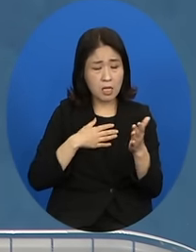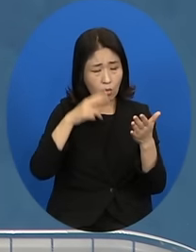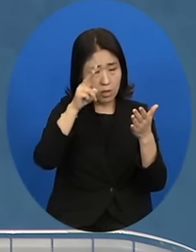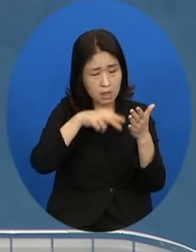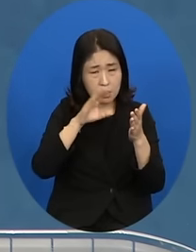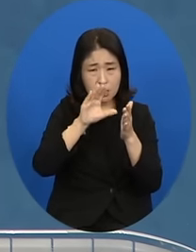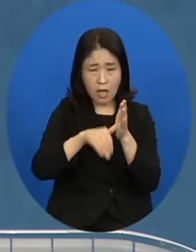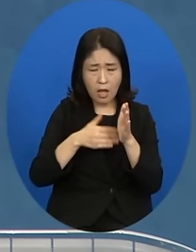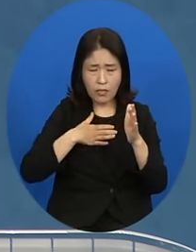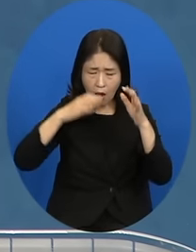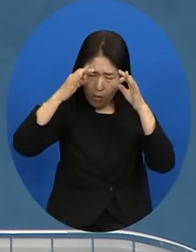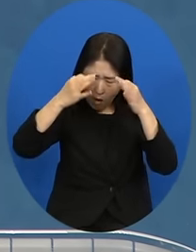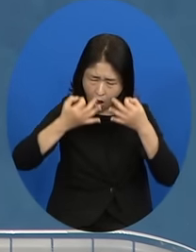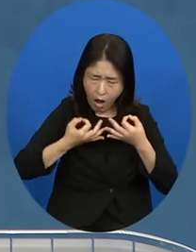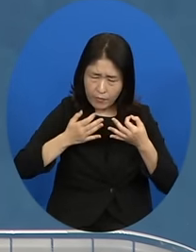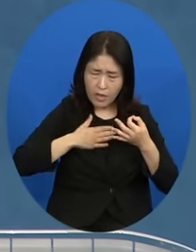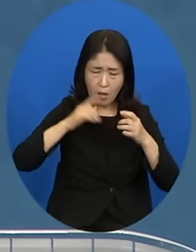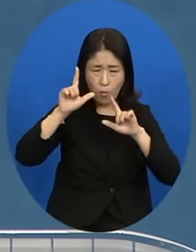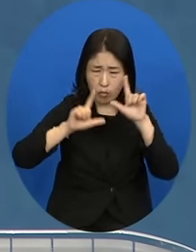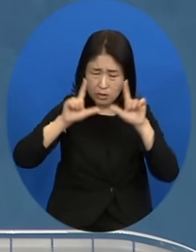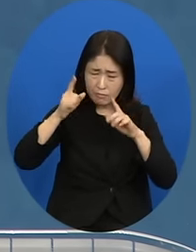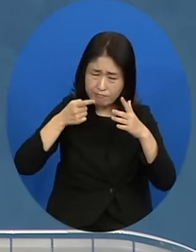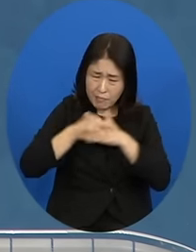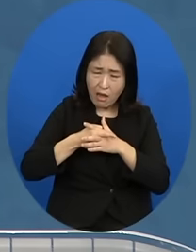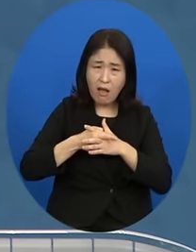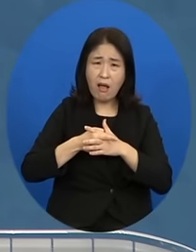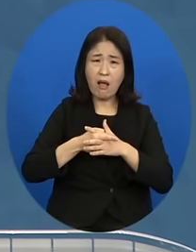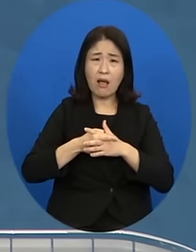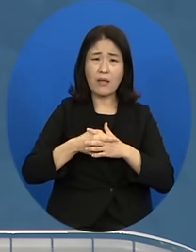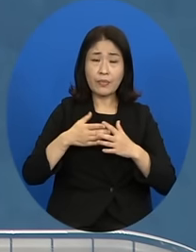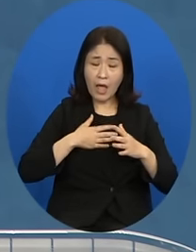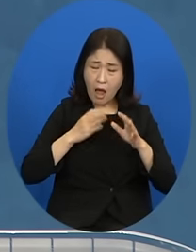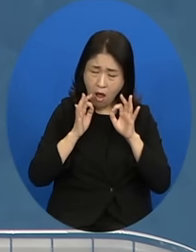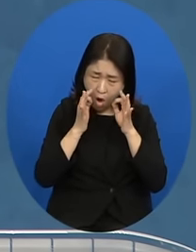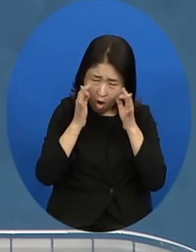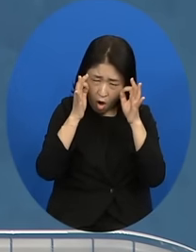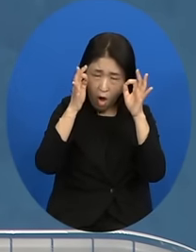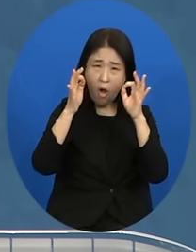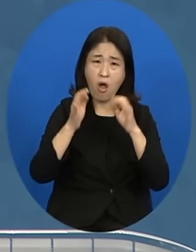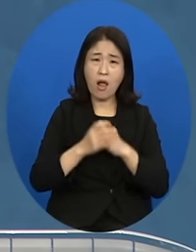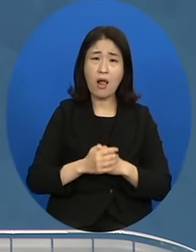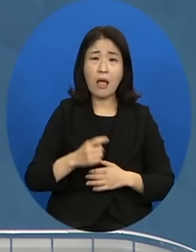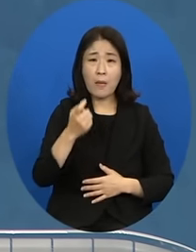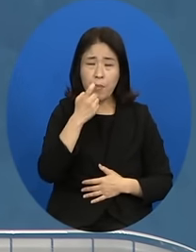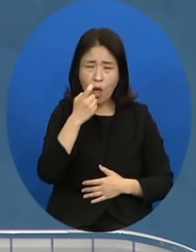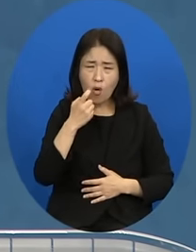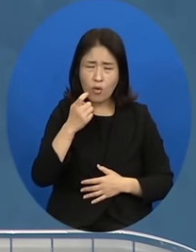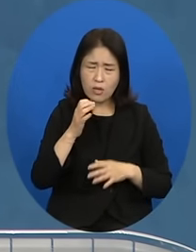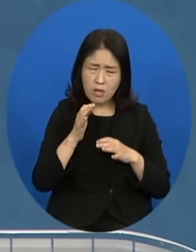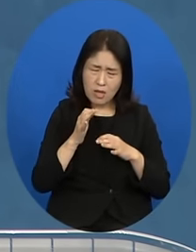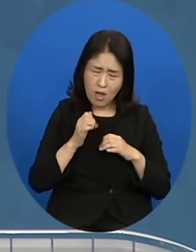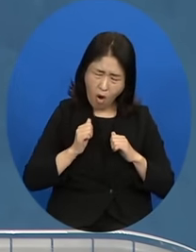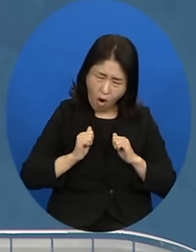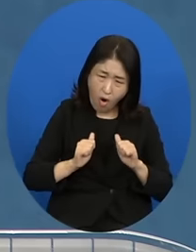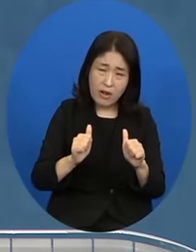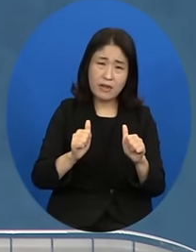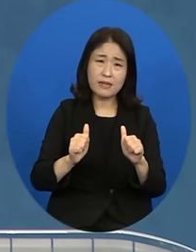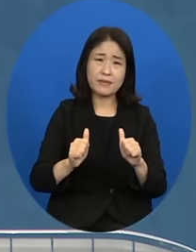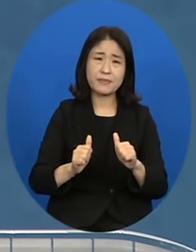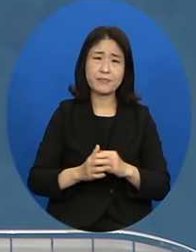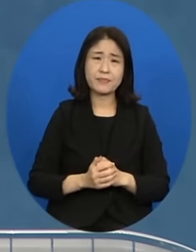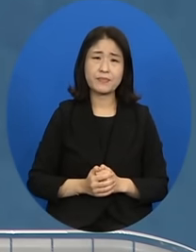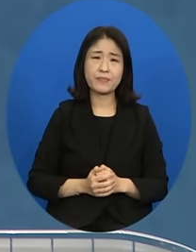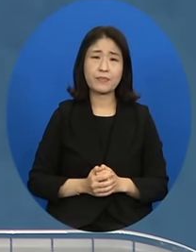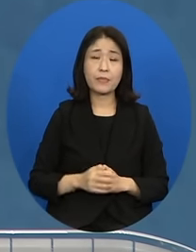제 모습을 보는 것 같았습니다. 저의 최선을 다했어요. 배울 거를 열심히 배웠어요. 그런데